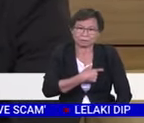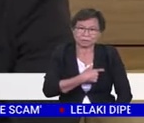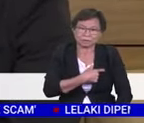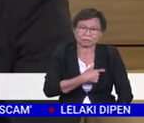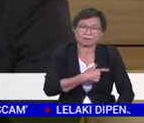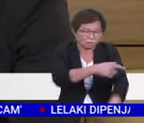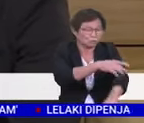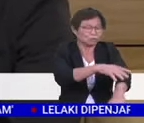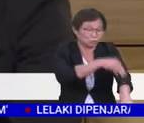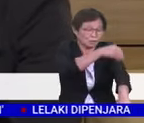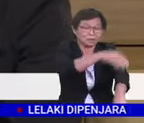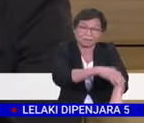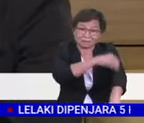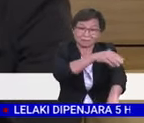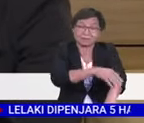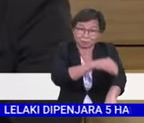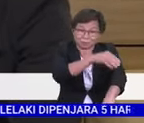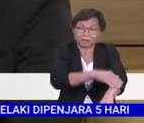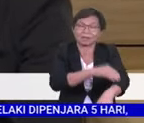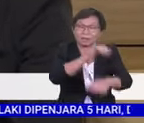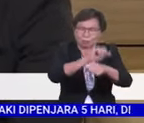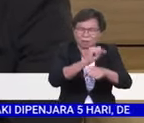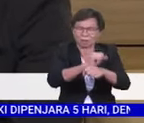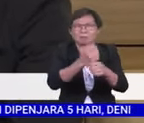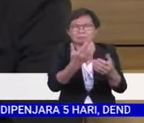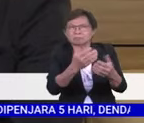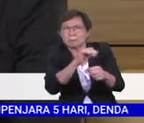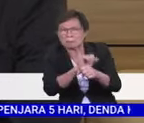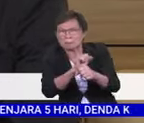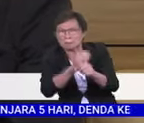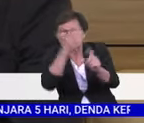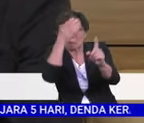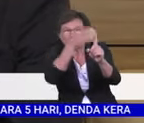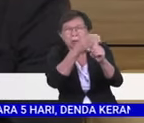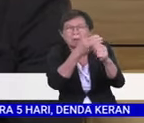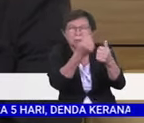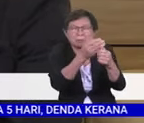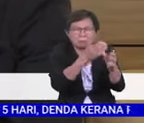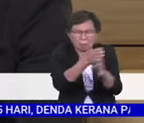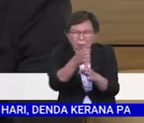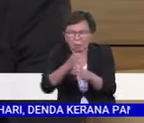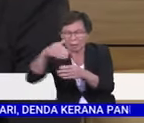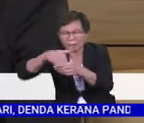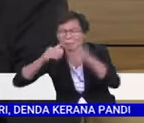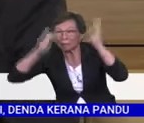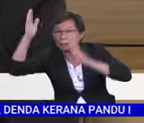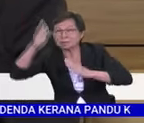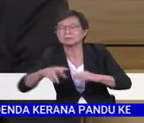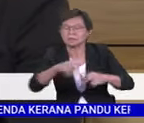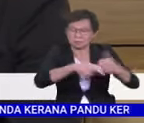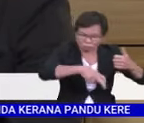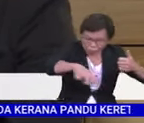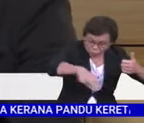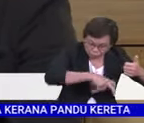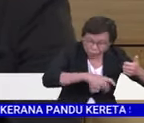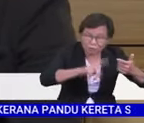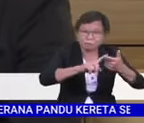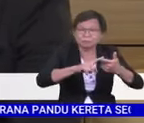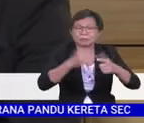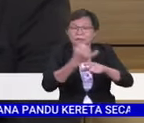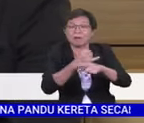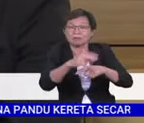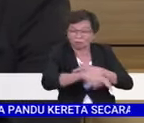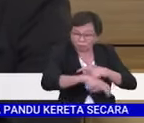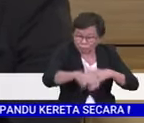working in a number of different Sounds at US Oin Malaysia our wedding in transportation industry